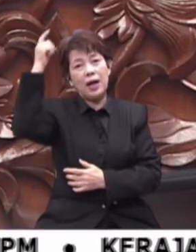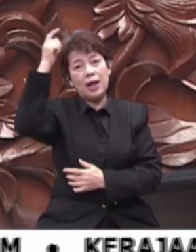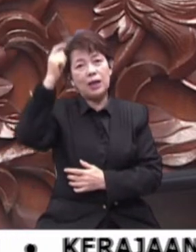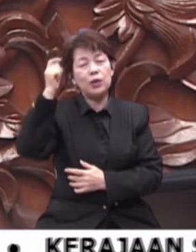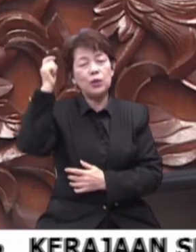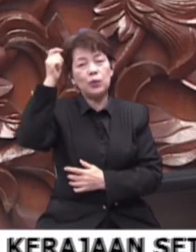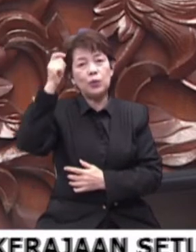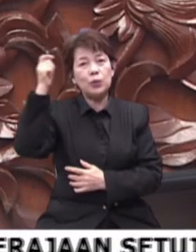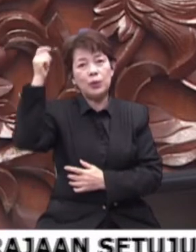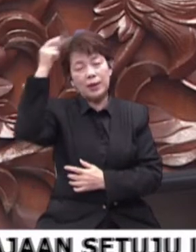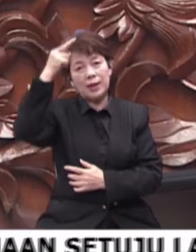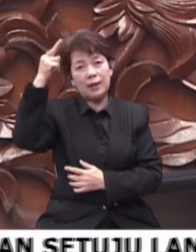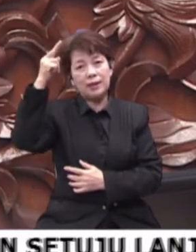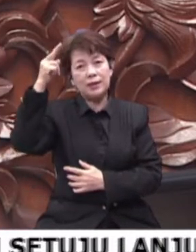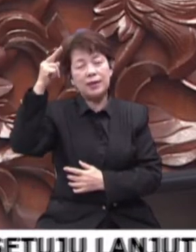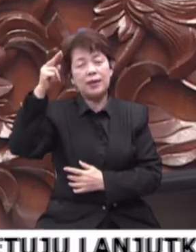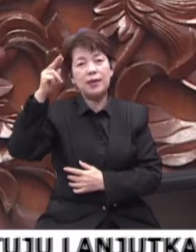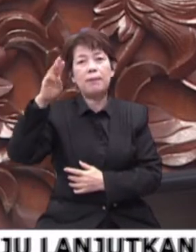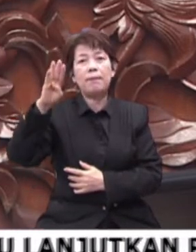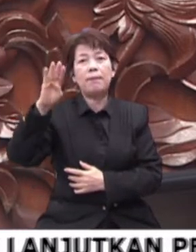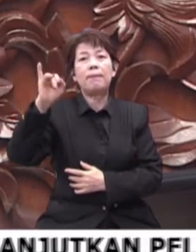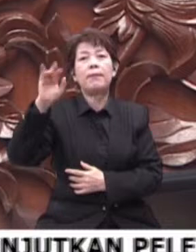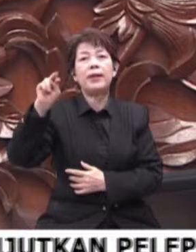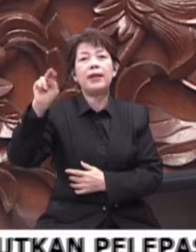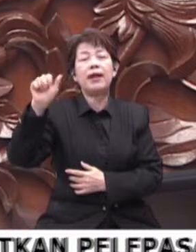Aziz bin Arifin